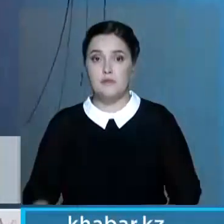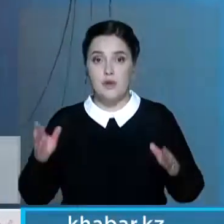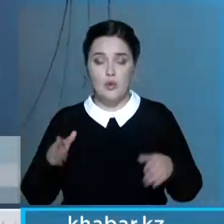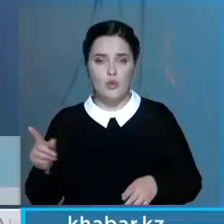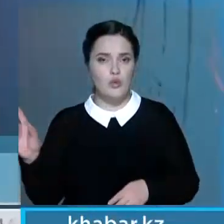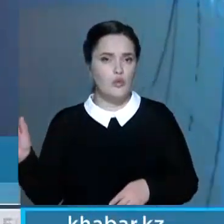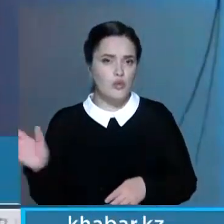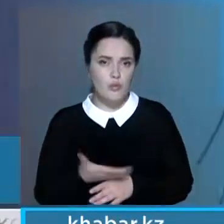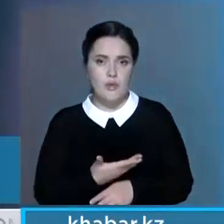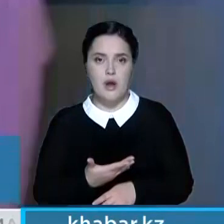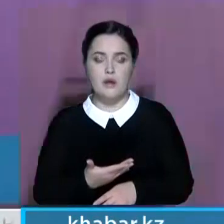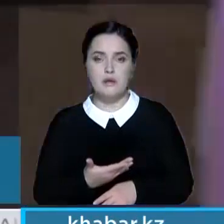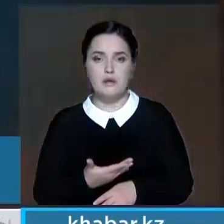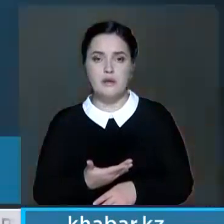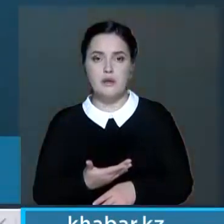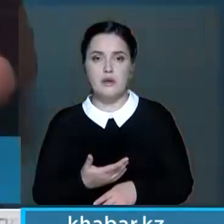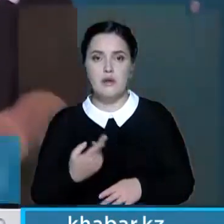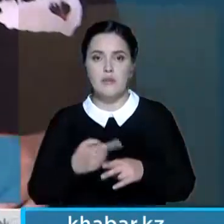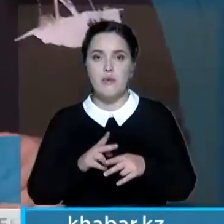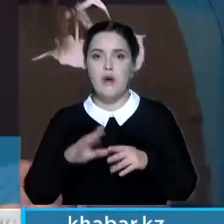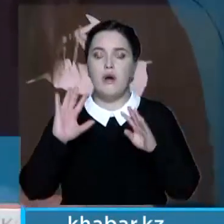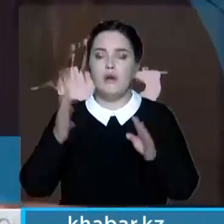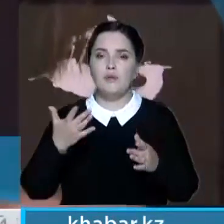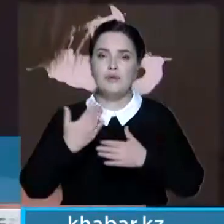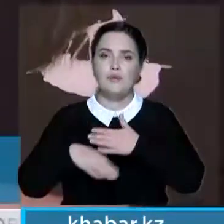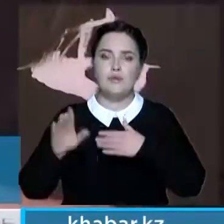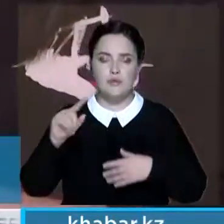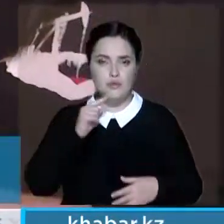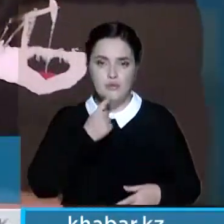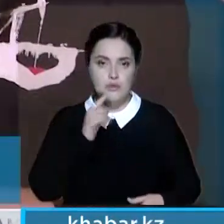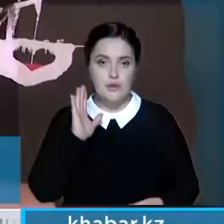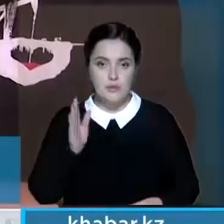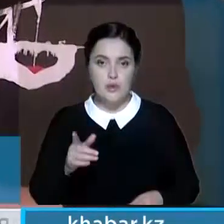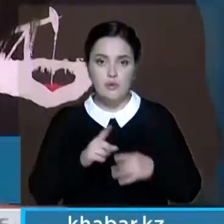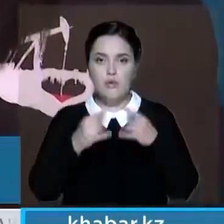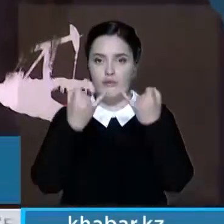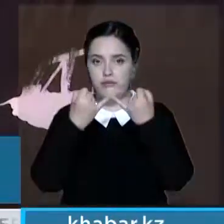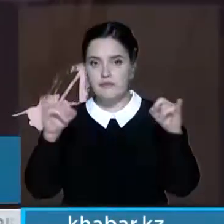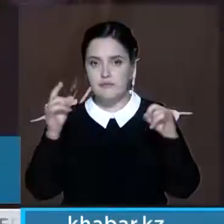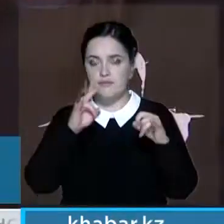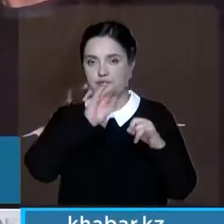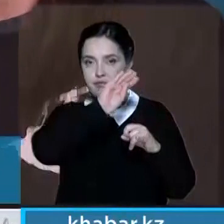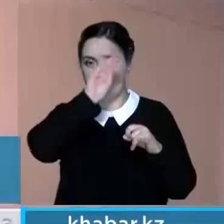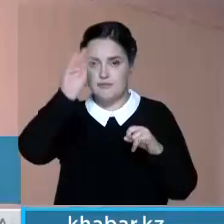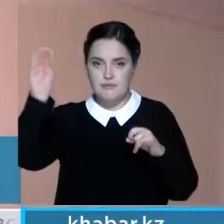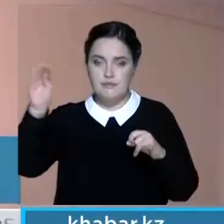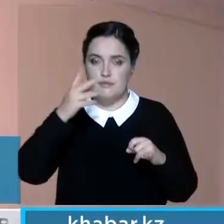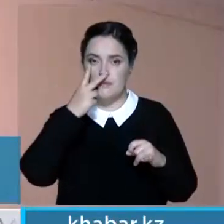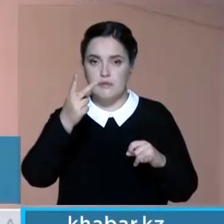Это загромождение эвакуационных выходов. Также необходимо по проводке пройти здесь электриком. Вот как вы видите,